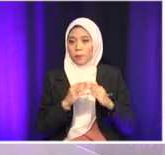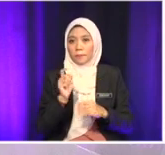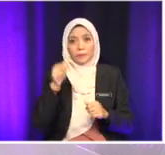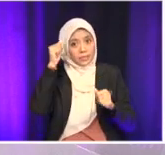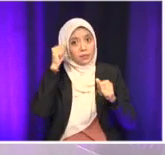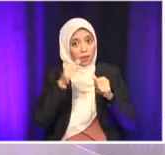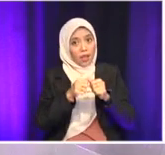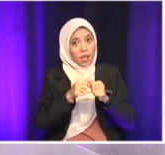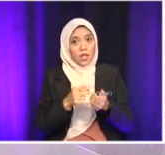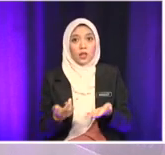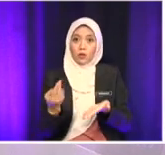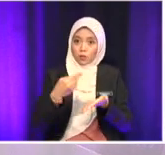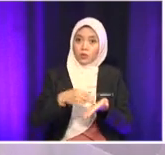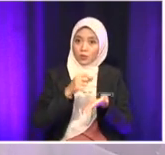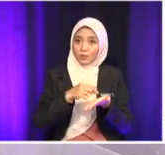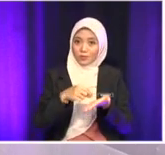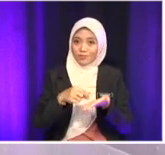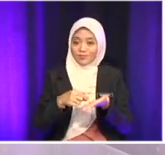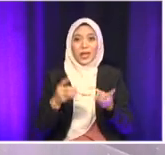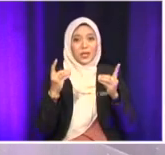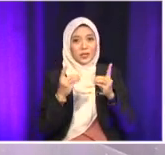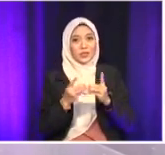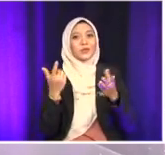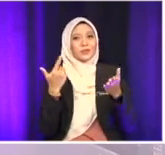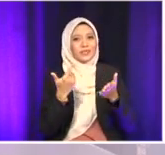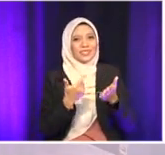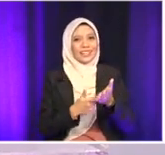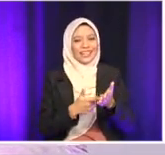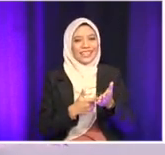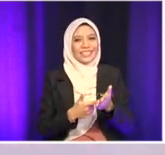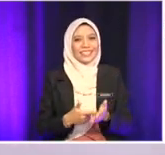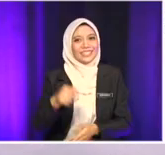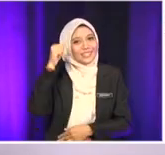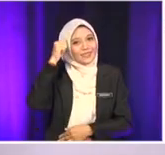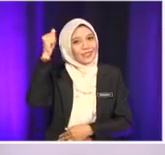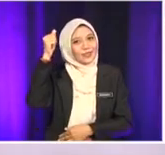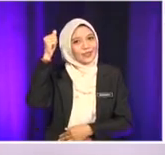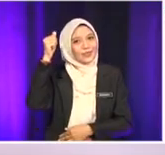buat latihan anda akan percaya kita coba lagi bye Assalamualaikum warahmatullahi wabarakatuh